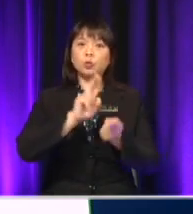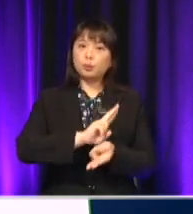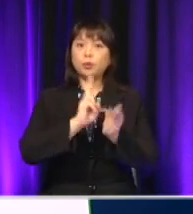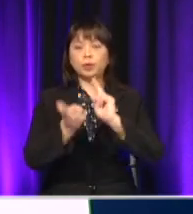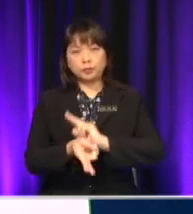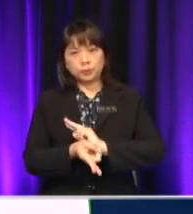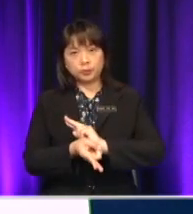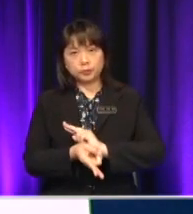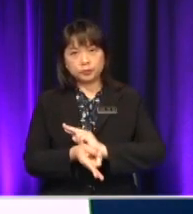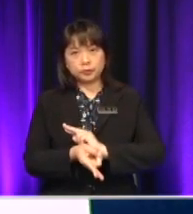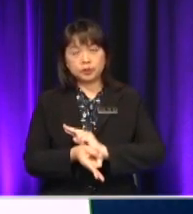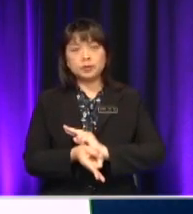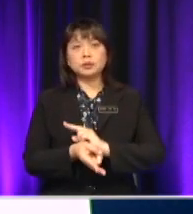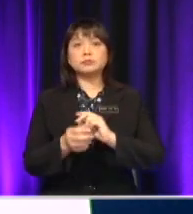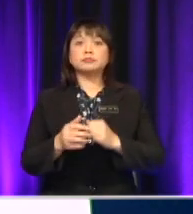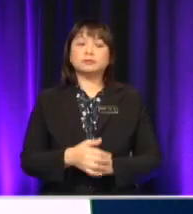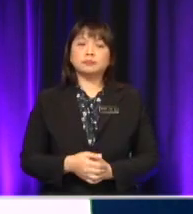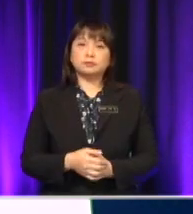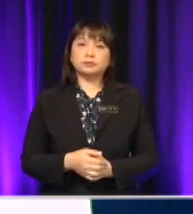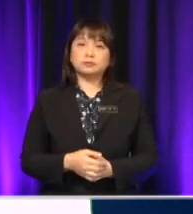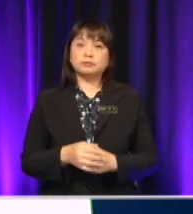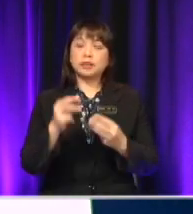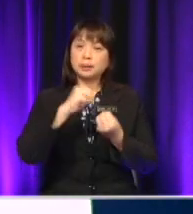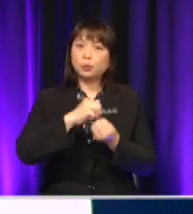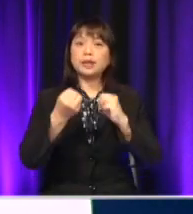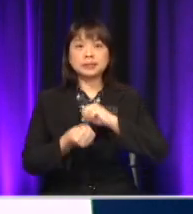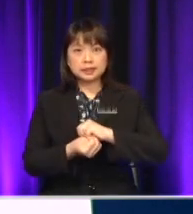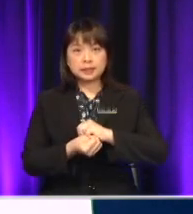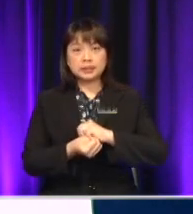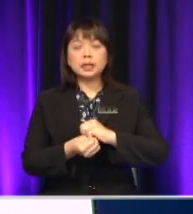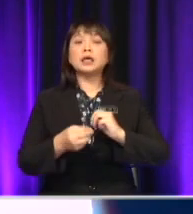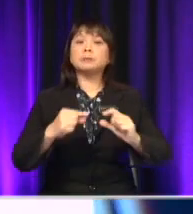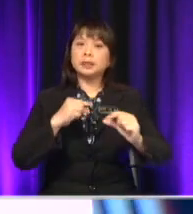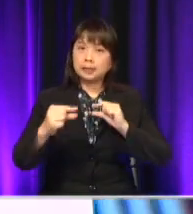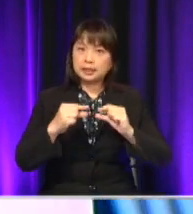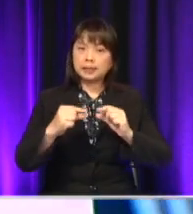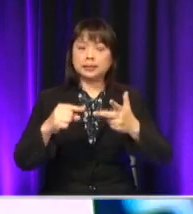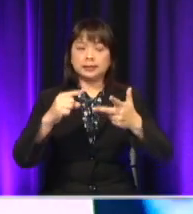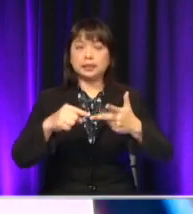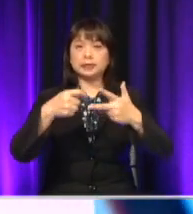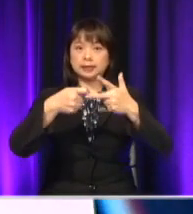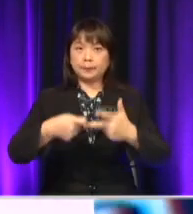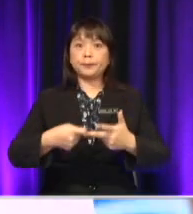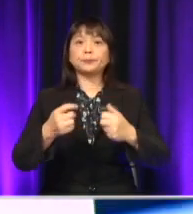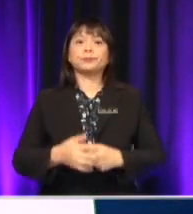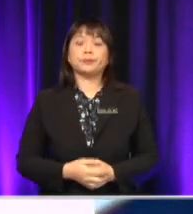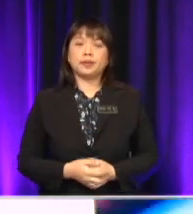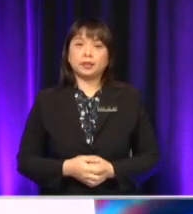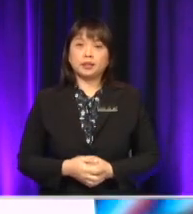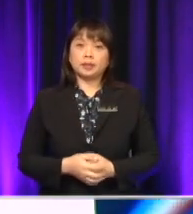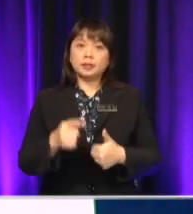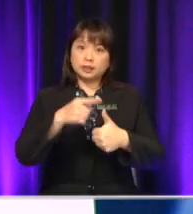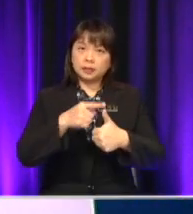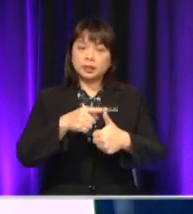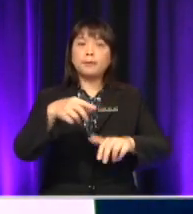Ada pemboleh ubah dimanipulasikan, pemboleh ubah bergerak balas, pemboleh ubah dimalarkan. Betul. Pemboleh ubah dimanipulasi, panjang